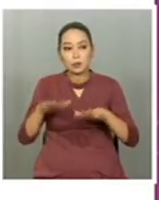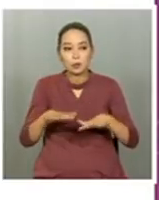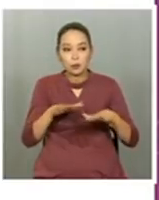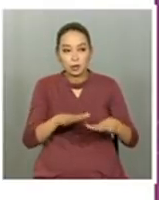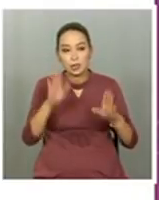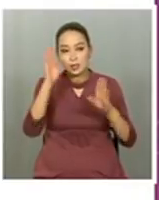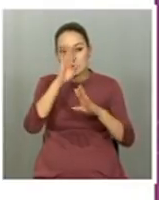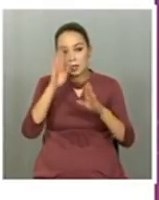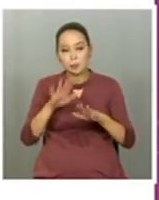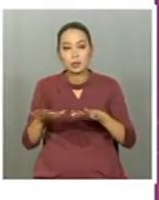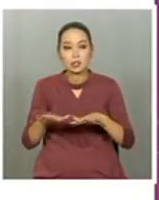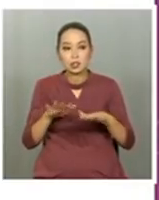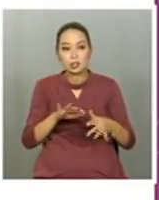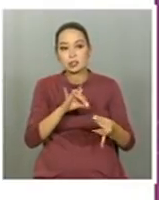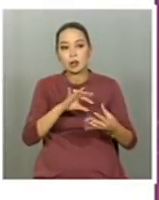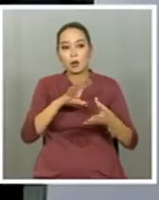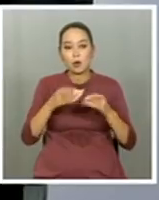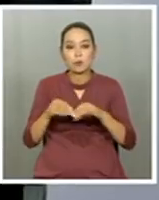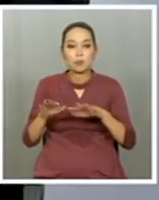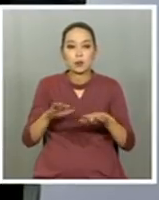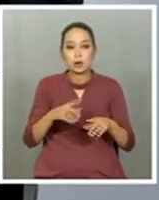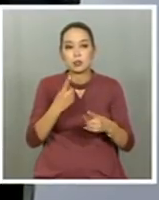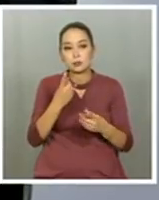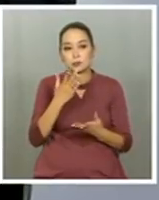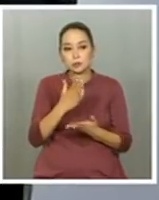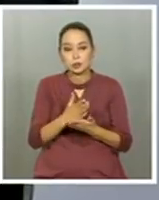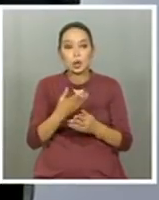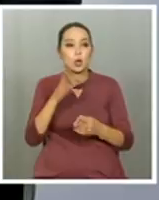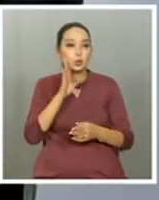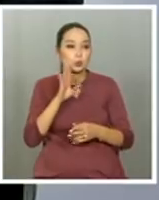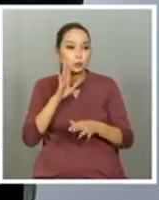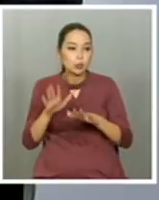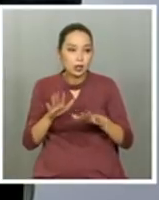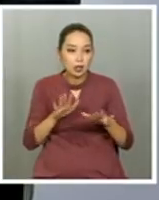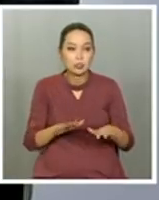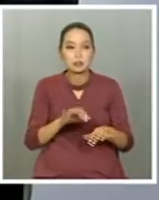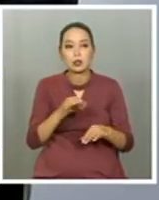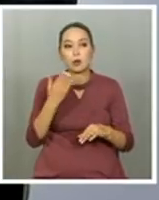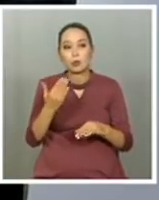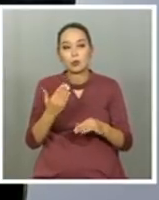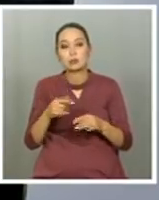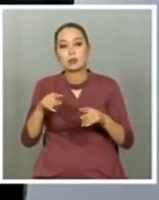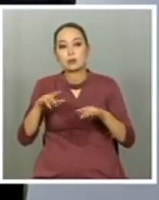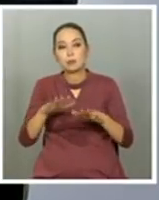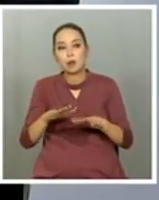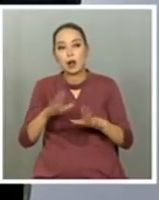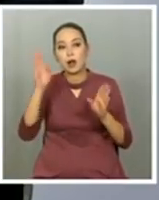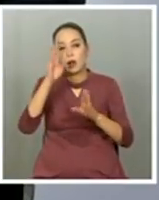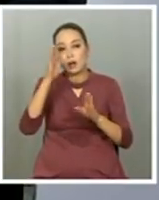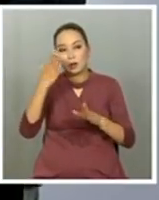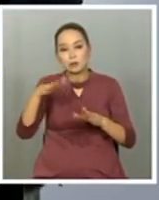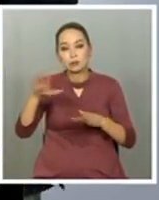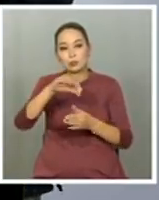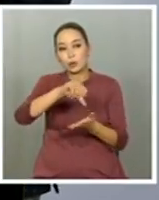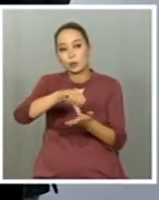табиғи кешендері мен объектілері бар жер, су объектілері және олардың үстіндегі әуе кеңістігінің учаскелері.